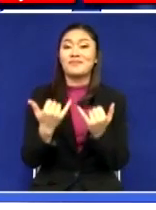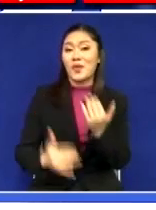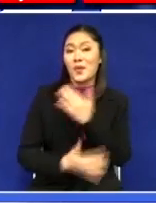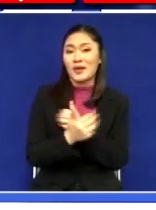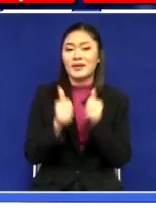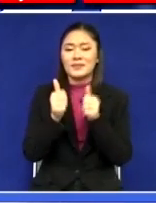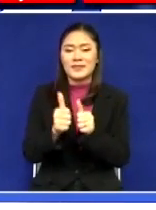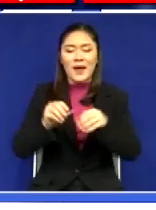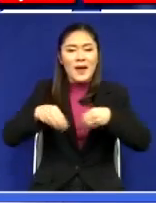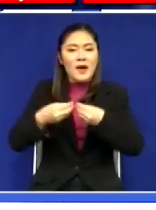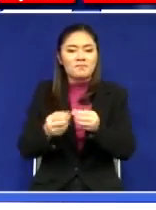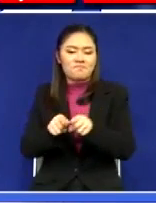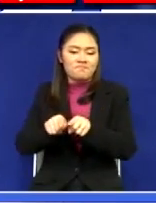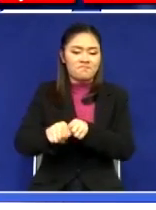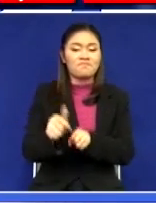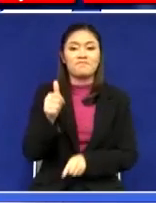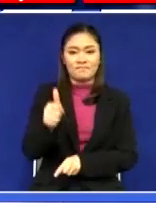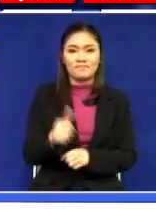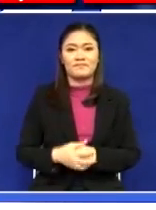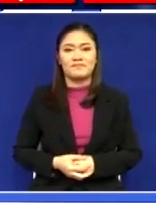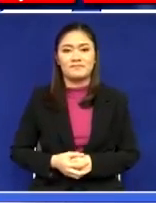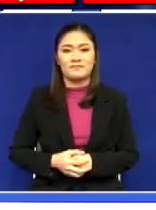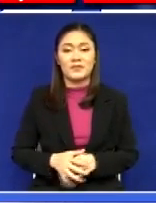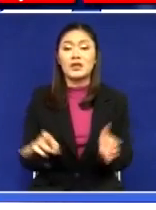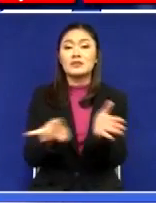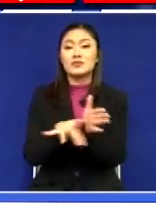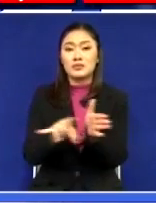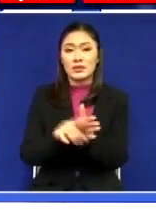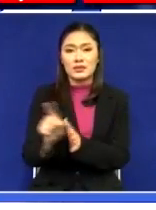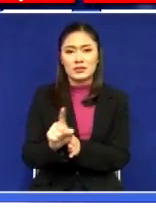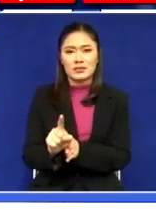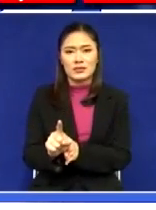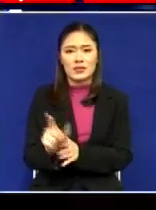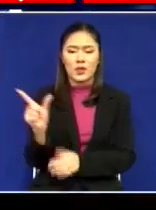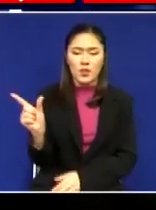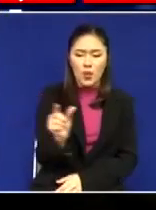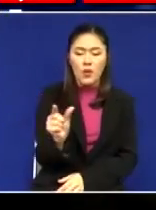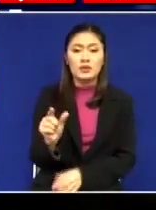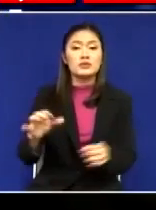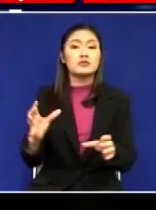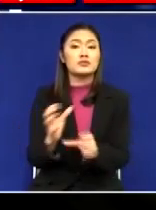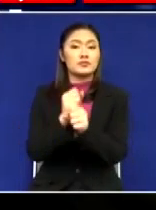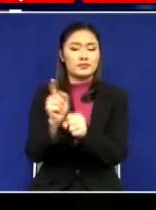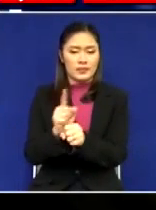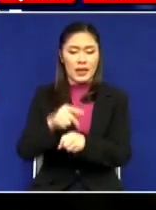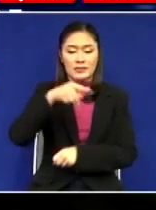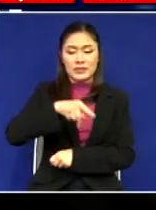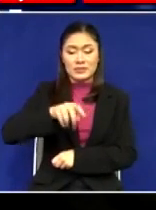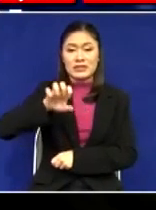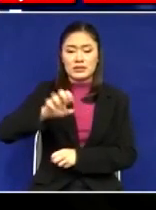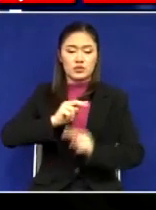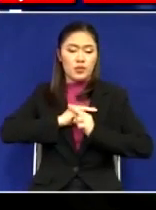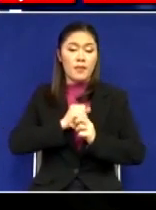ที่จะต้องขับเคลื่อนเรื่องนี้กันจริงจังแล้วนะครับแล้วก็สุดท้ายนะครับผมย่อเป็น PPE นะครับจริงๆก็คืออุปกรณ์ป้องกันตัวส่วนบุคคลนะ